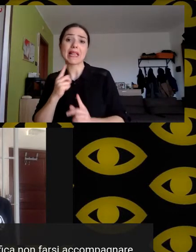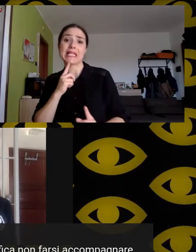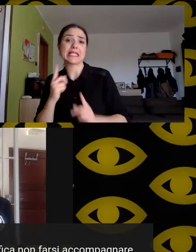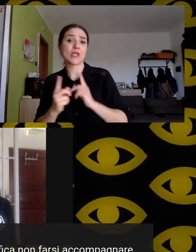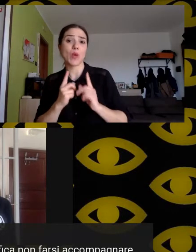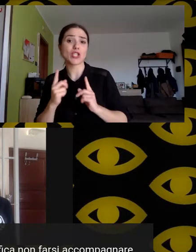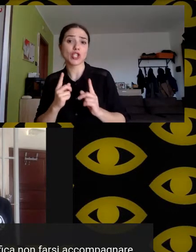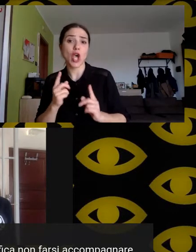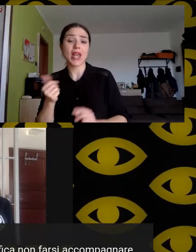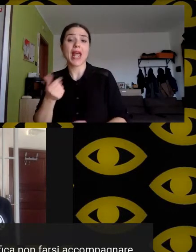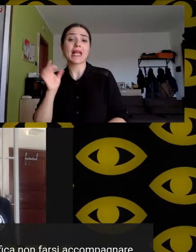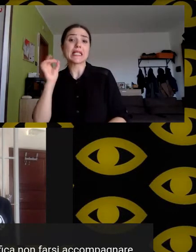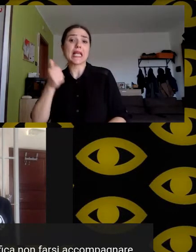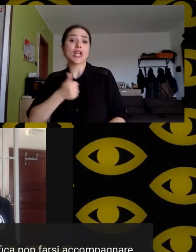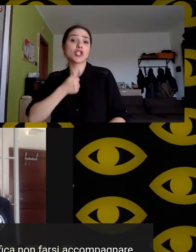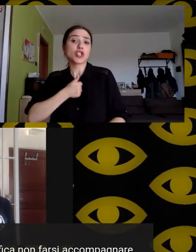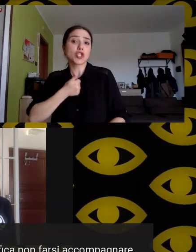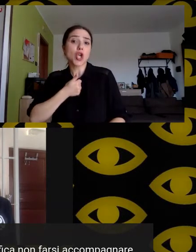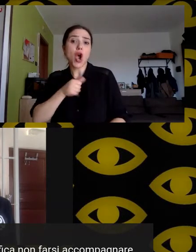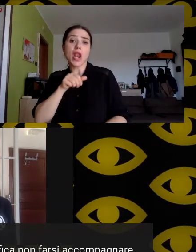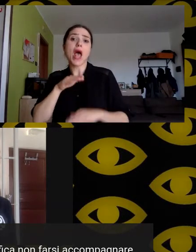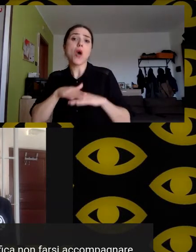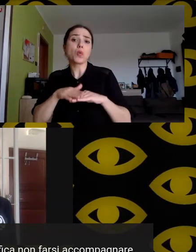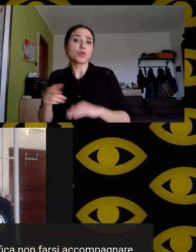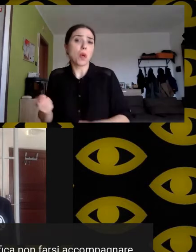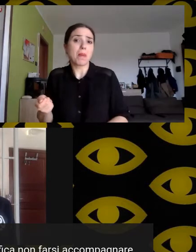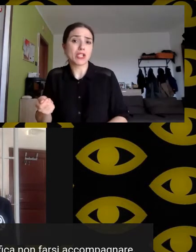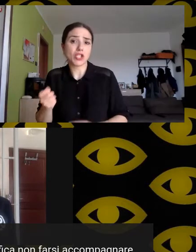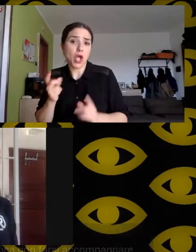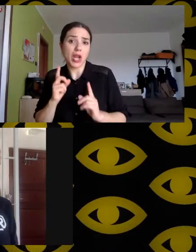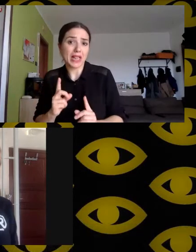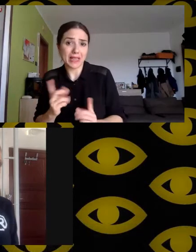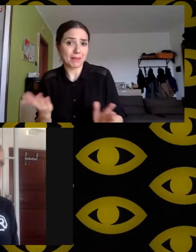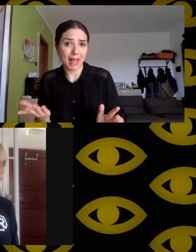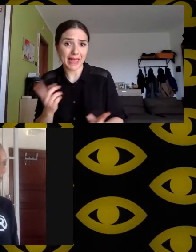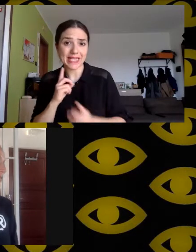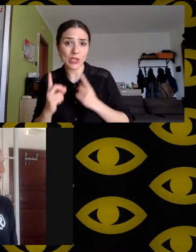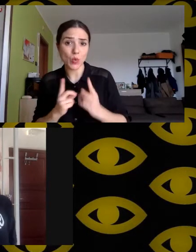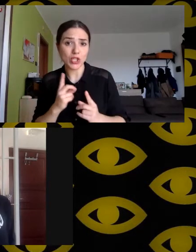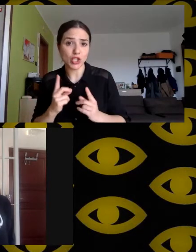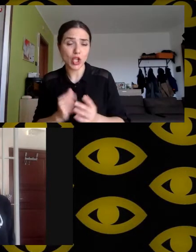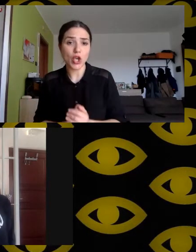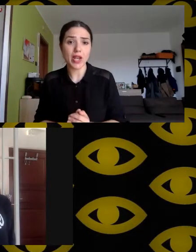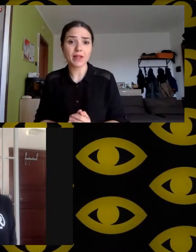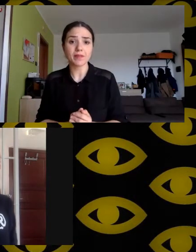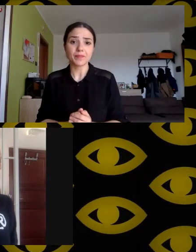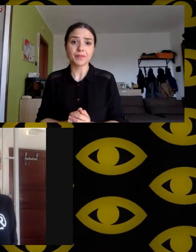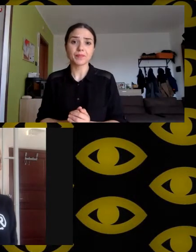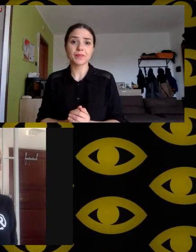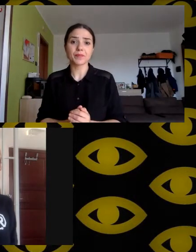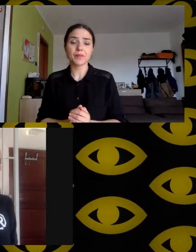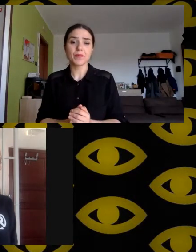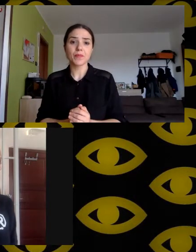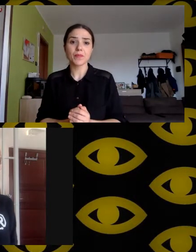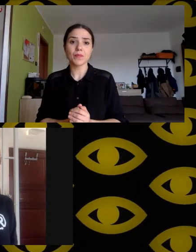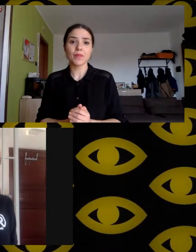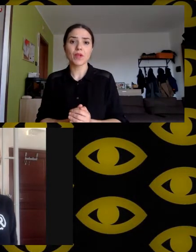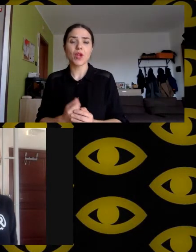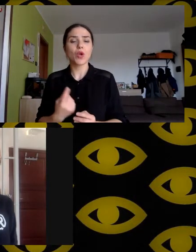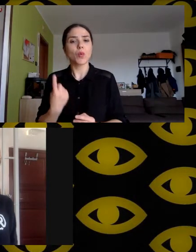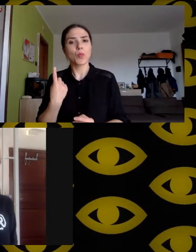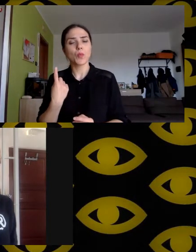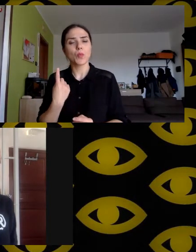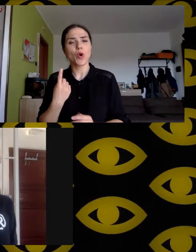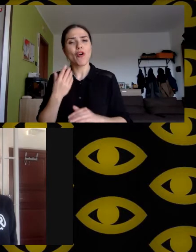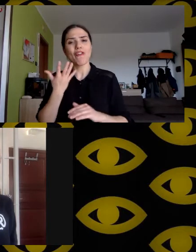invece sono da sola uso il bastone. Giustamente. Io invece, a proposito di commenti e citazioni, ne vorrei usare una tua per